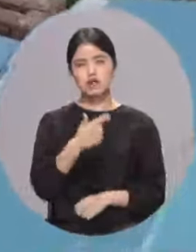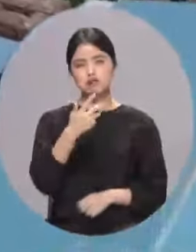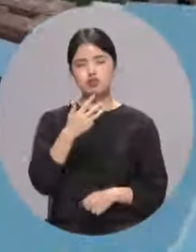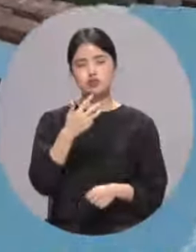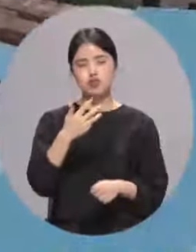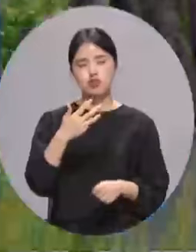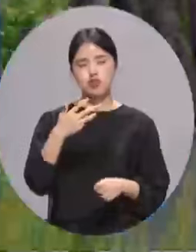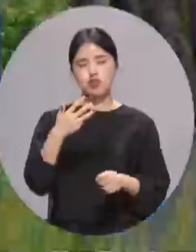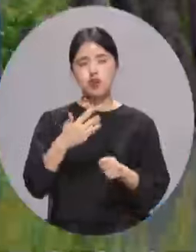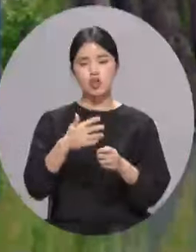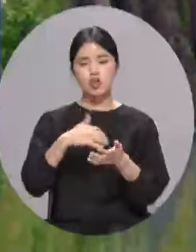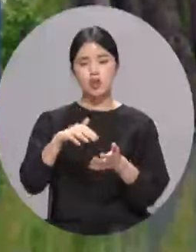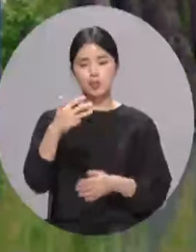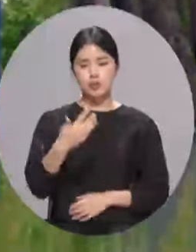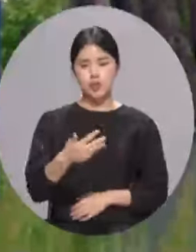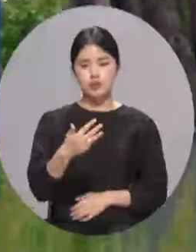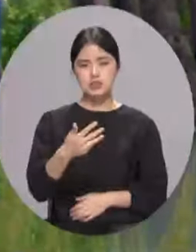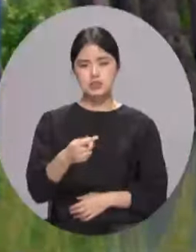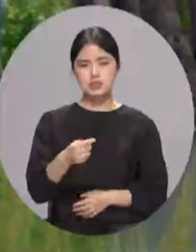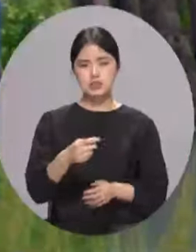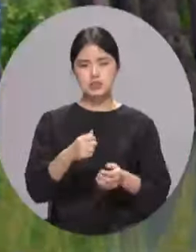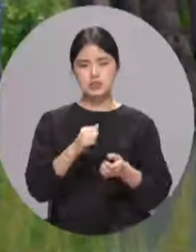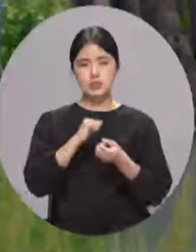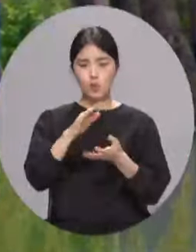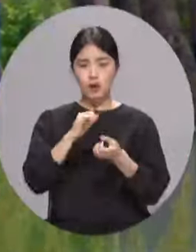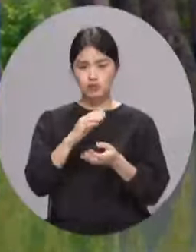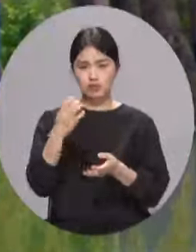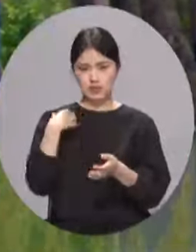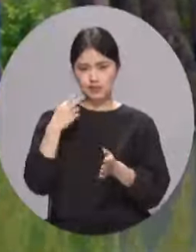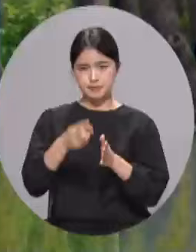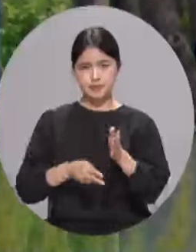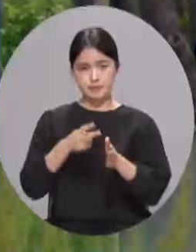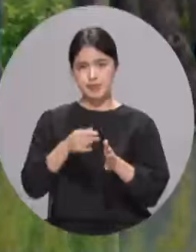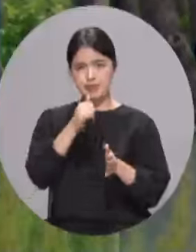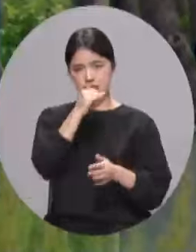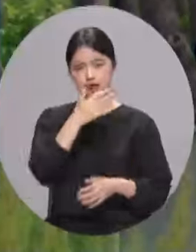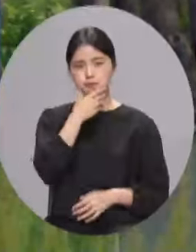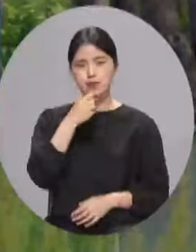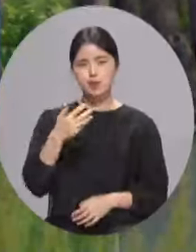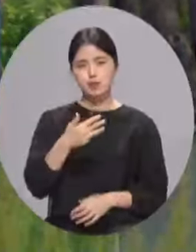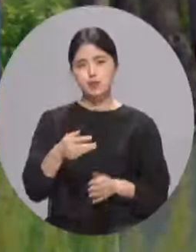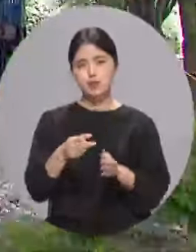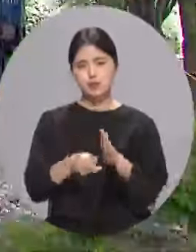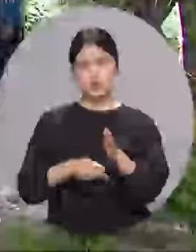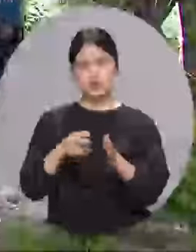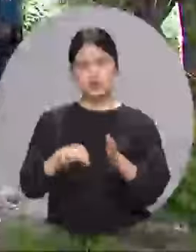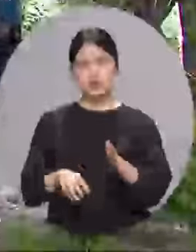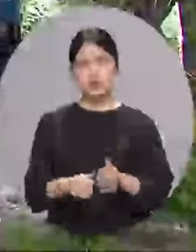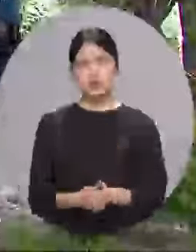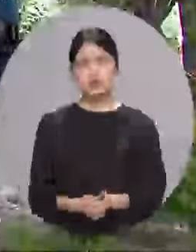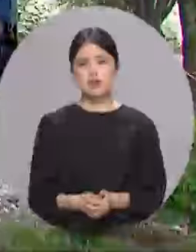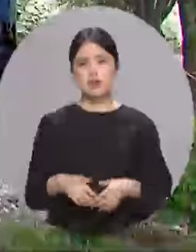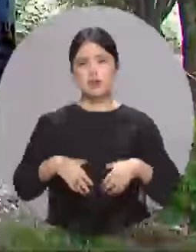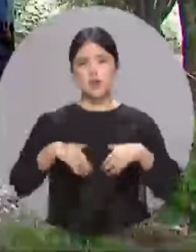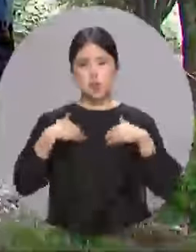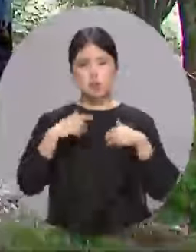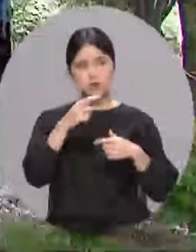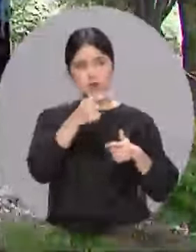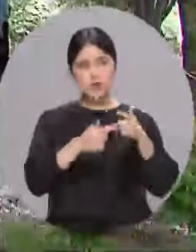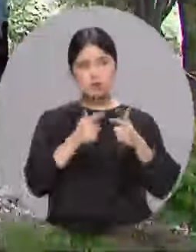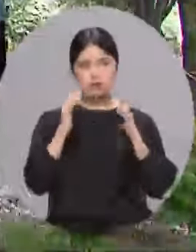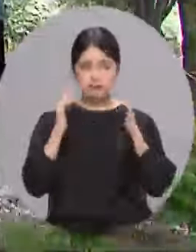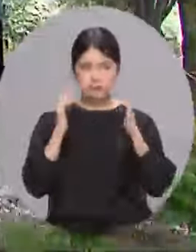인근 공장으로 화물을 실어 나르는 기차가 다니고 있는 전주 팔복동 철길. 봄철 흐드러지는 입합나무